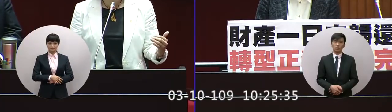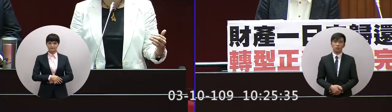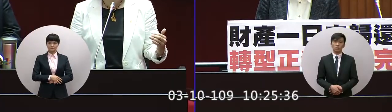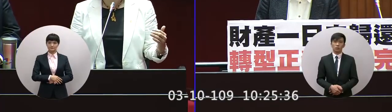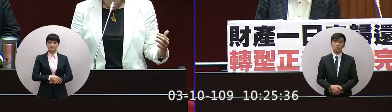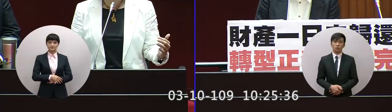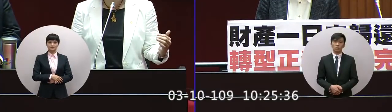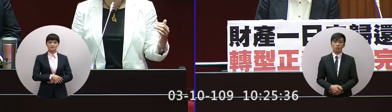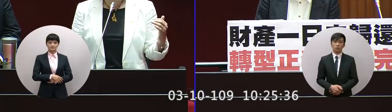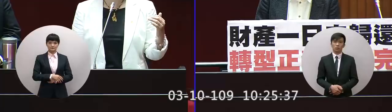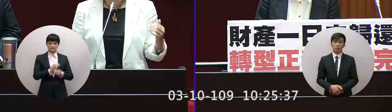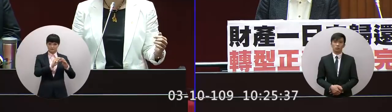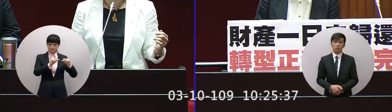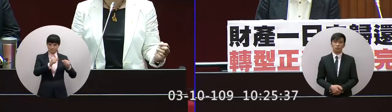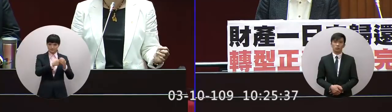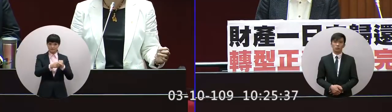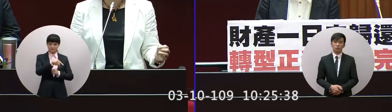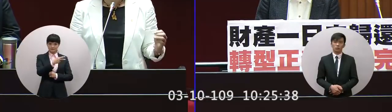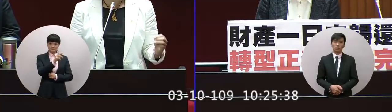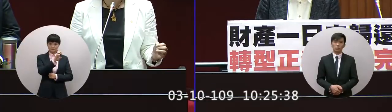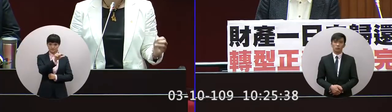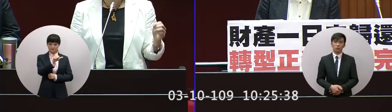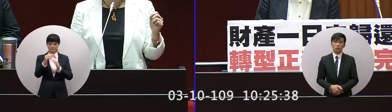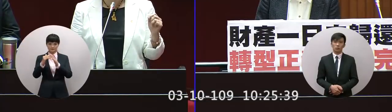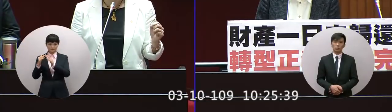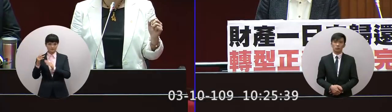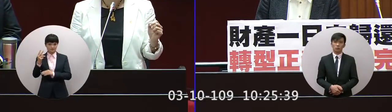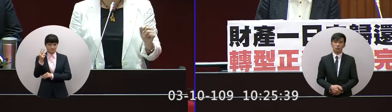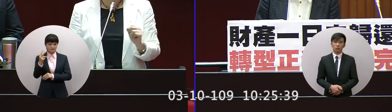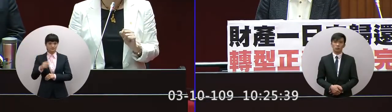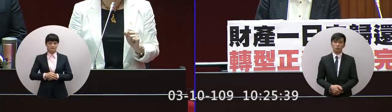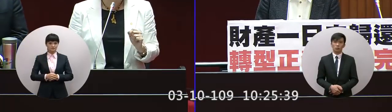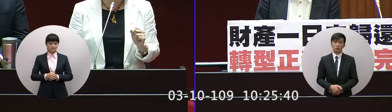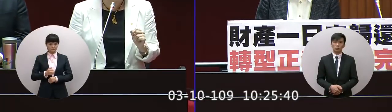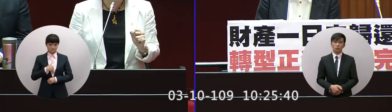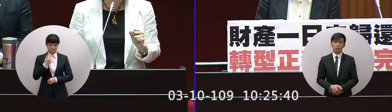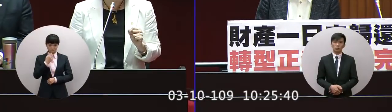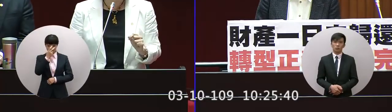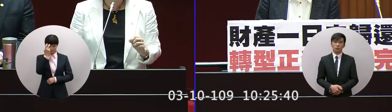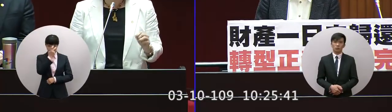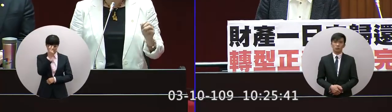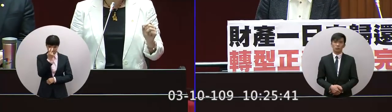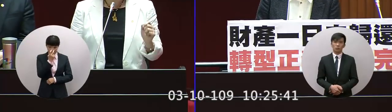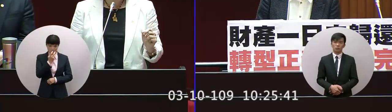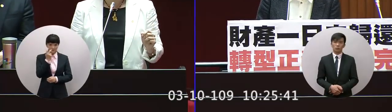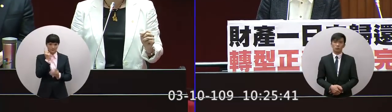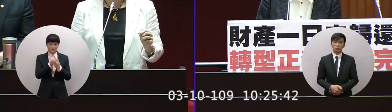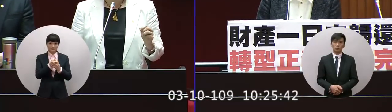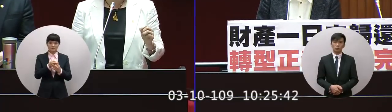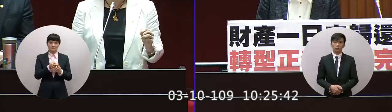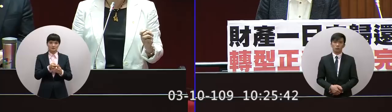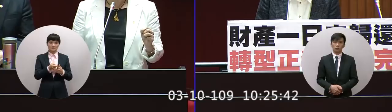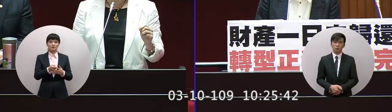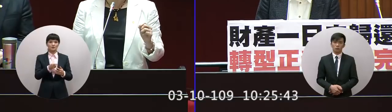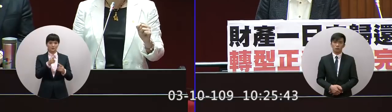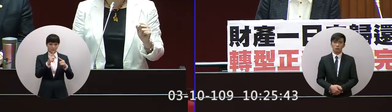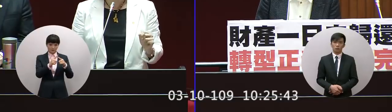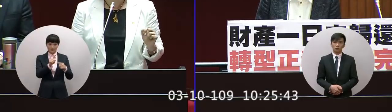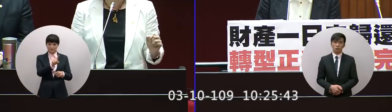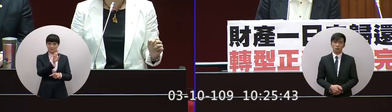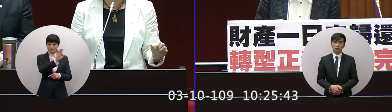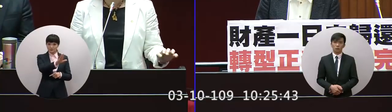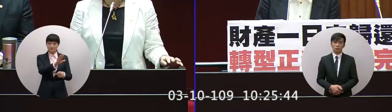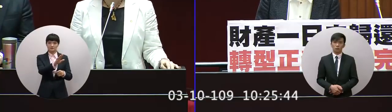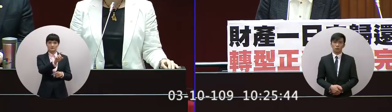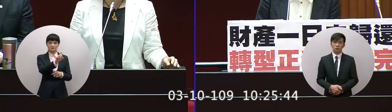个245笔土地跟2笔的房屋，事实上只有13个所有权人，对，这13个所有权人还包含了非